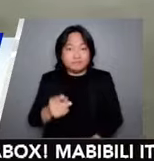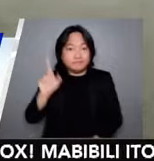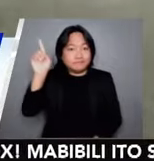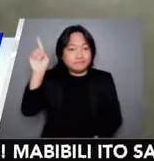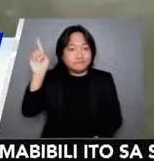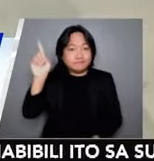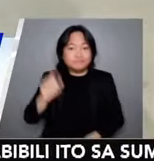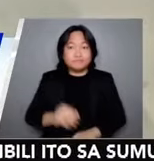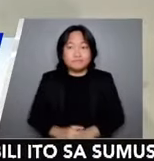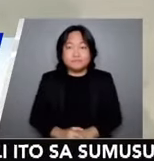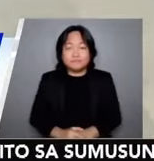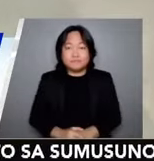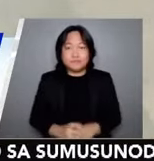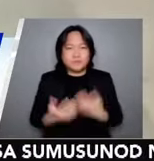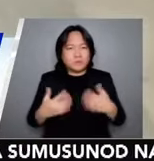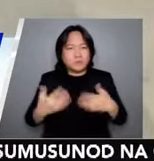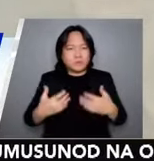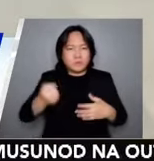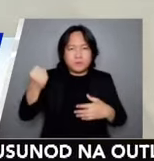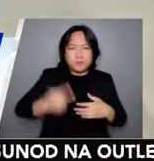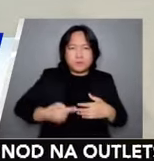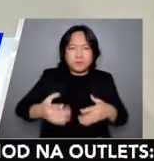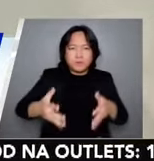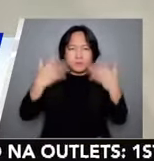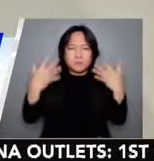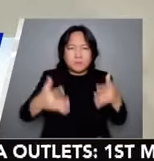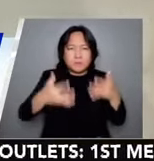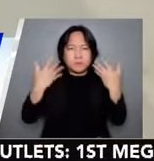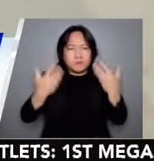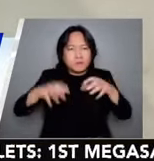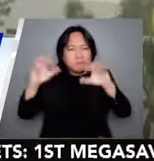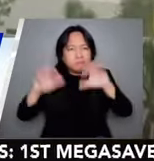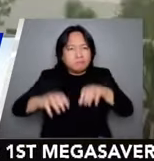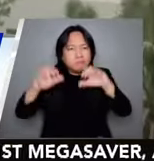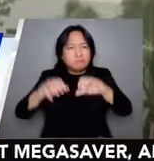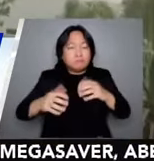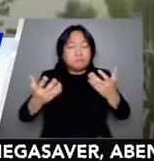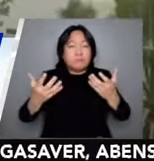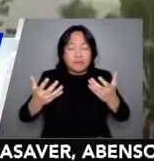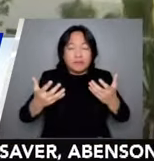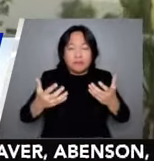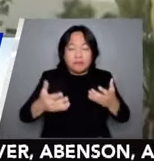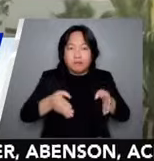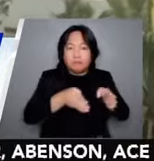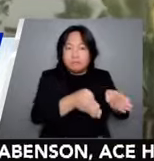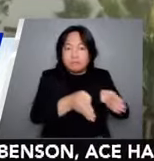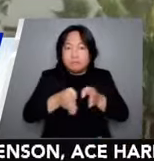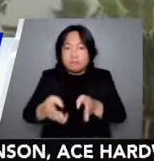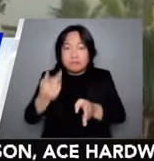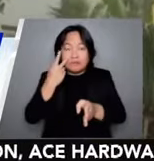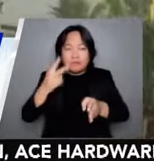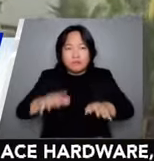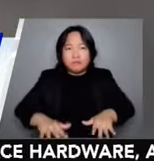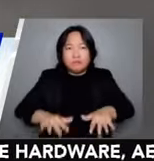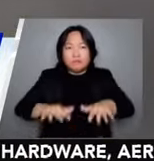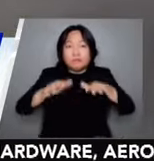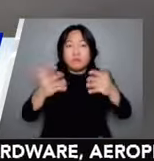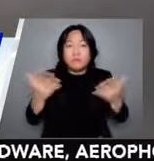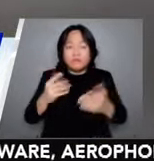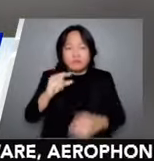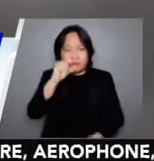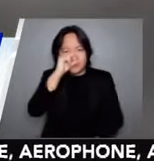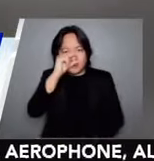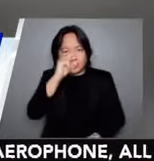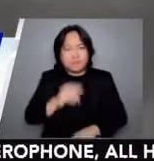Malalakas na hangin at pag-uulan ang nagdulot ng pagbaha sa mga kalsada, pati na sa ilang gusali at bahay sa Dubai. Ilang residente gumamit ng rubber boat